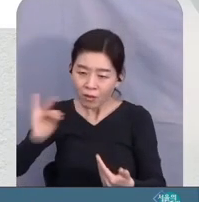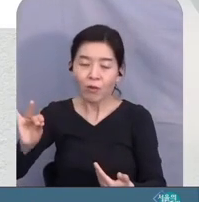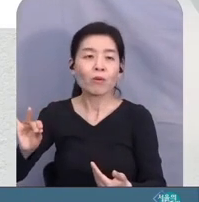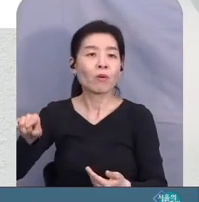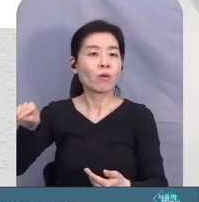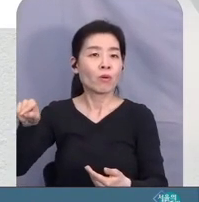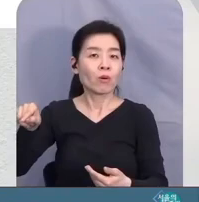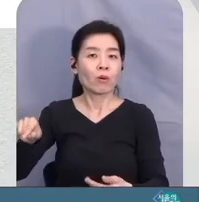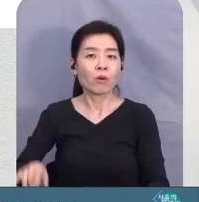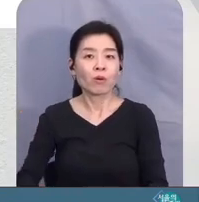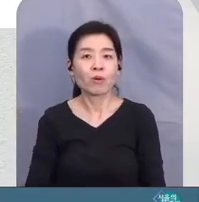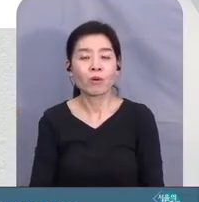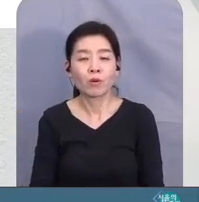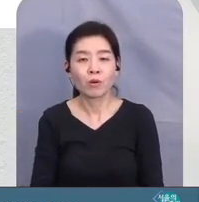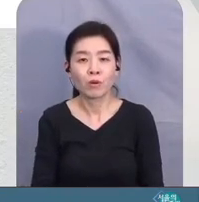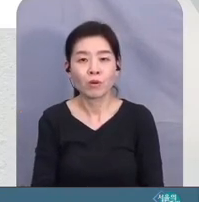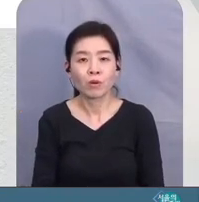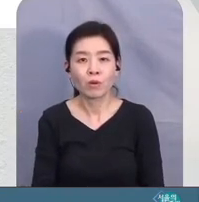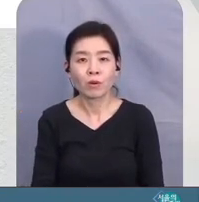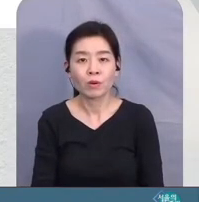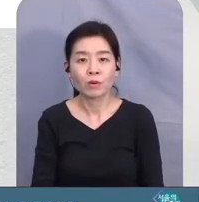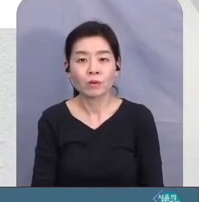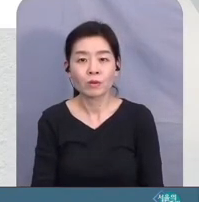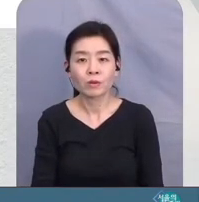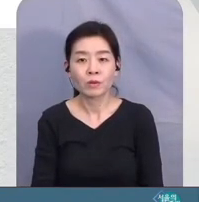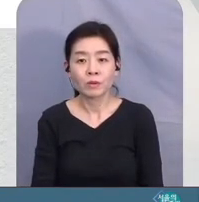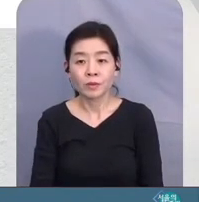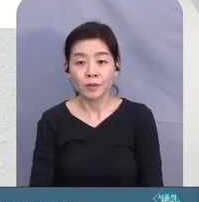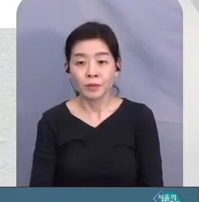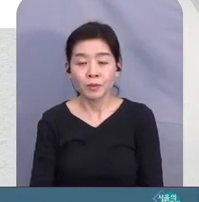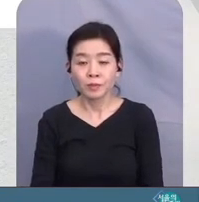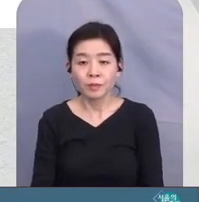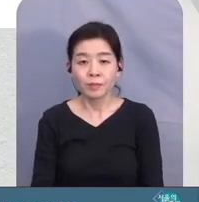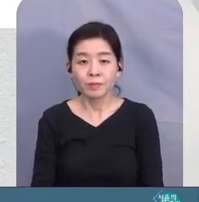당연히 반대를 하는 게 맞죠. 여기 보시면